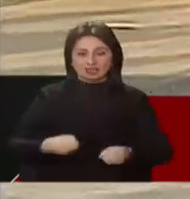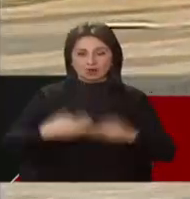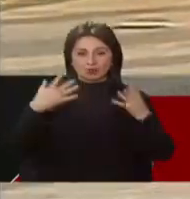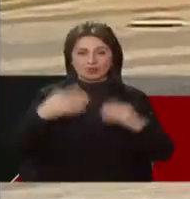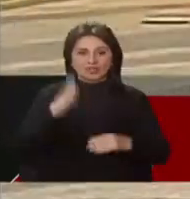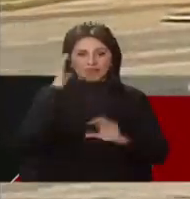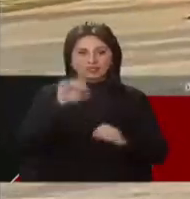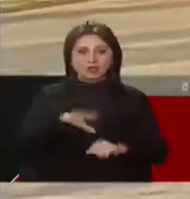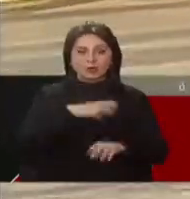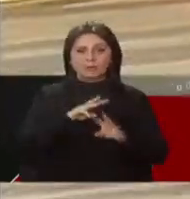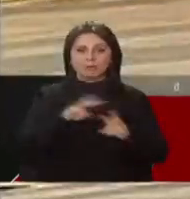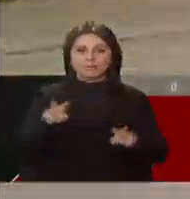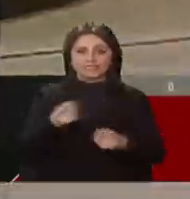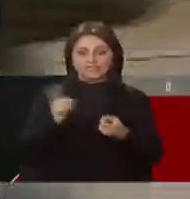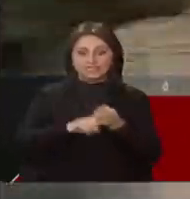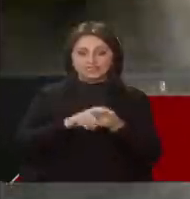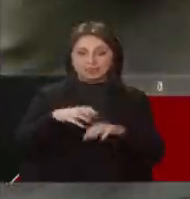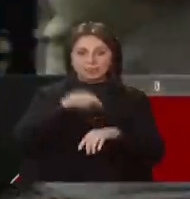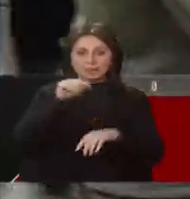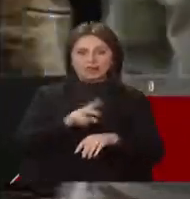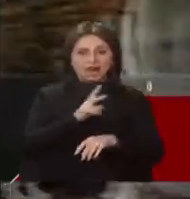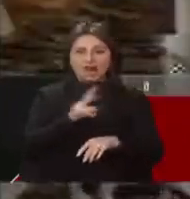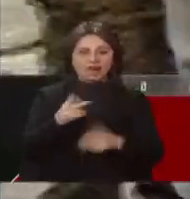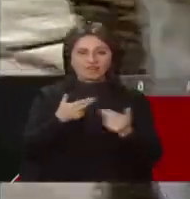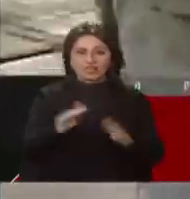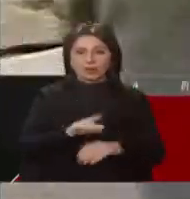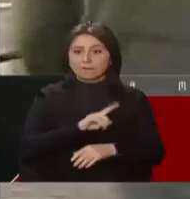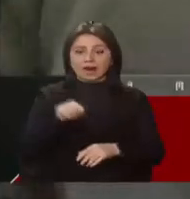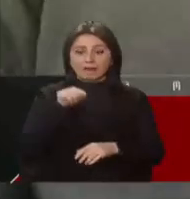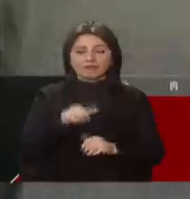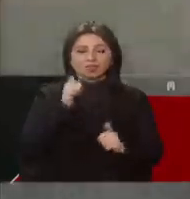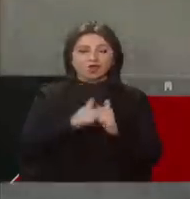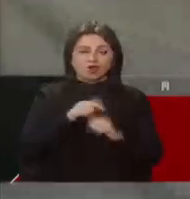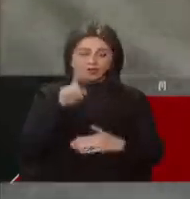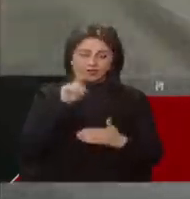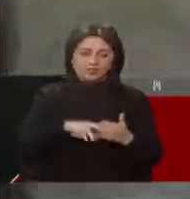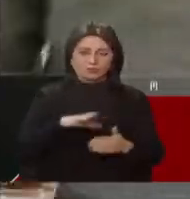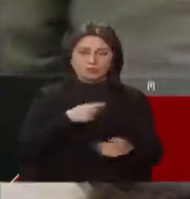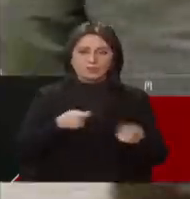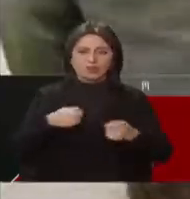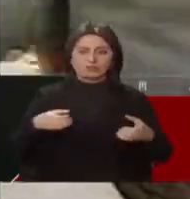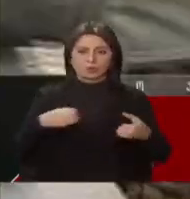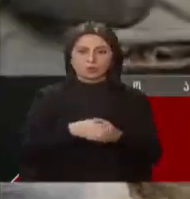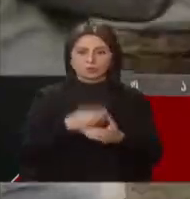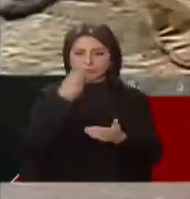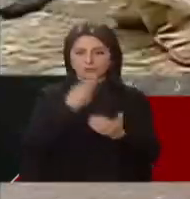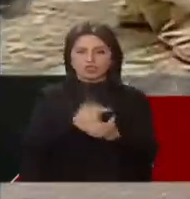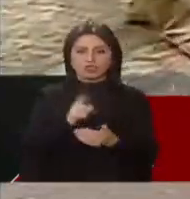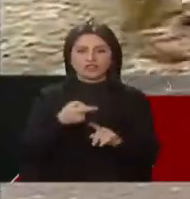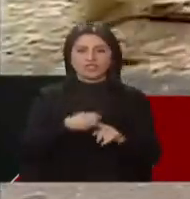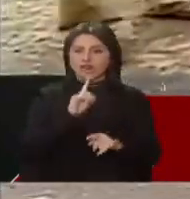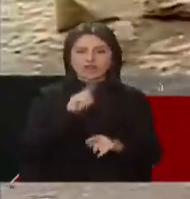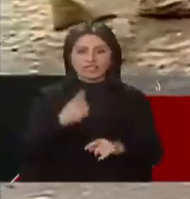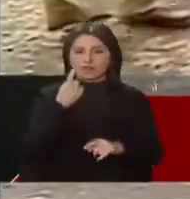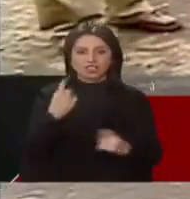დაუპირისპირდა თავდაცვის ყოფილი მინისტრის გავლენებს პარტიაში დღეს არავინ აღიარებს მაგრამ ამაში ყოველთვის დარწმუნებული იყო მართველი გუნდი რომელიც მიიჩნევს რომ ეს არ